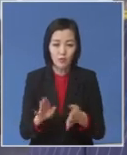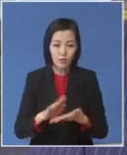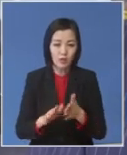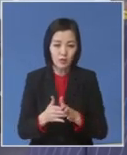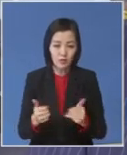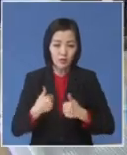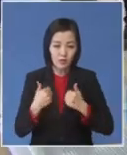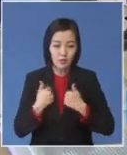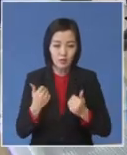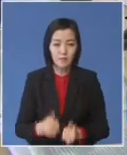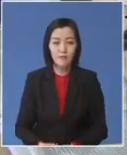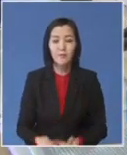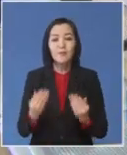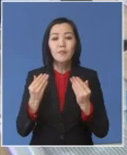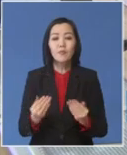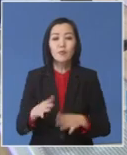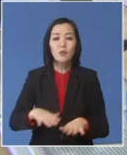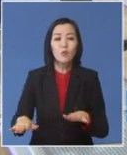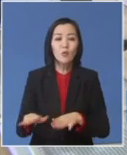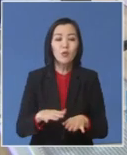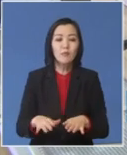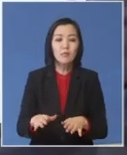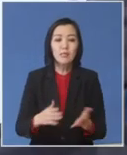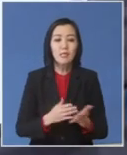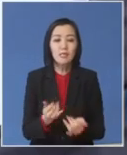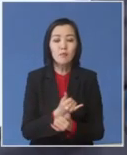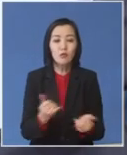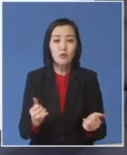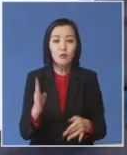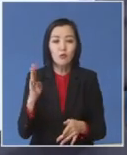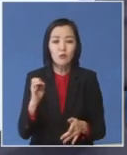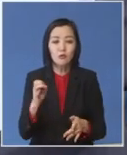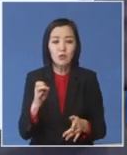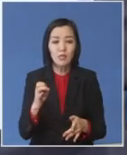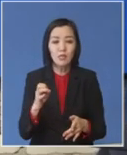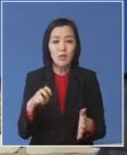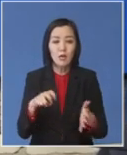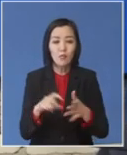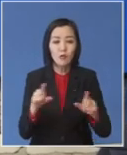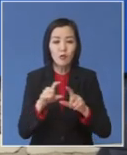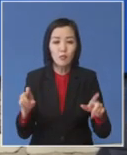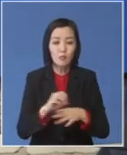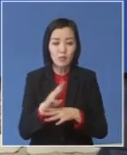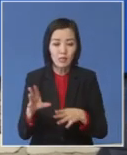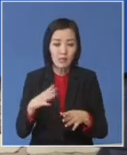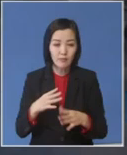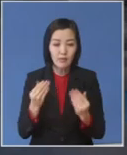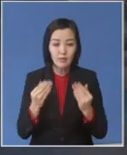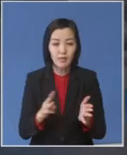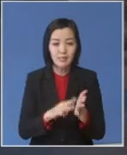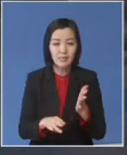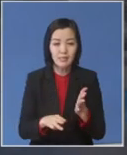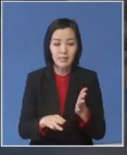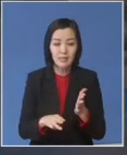жасауға тырысамыз. Бүгінде өңірімізде дәл осындай қызмет түрімен 400-ден аса почта бөлімшелері қамтылған. Биыл тағы